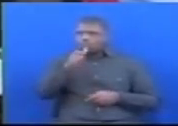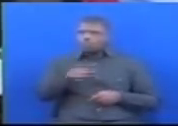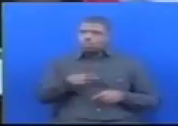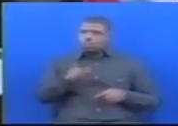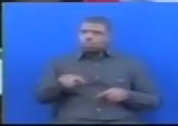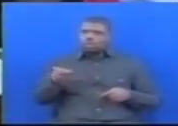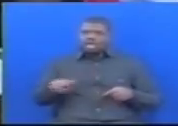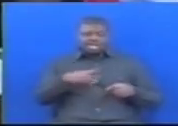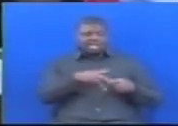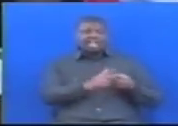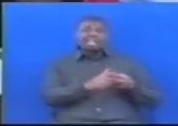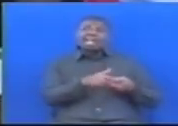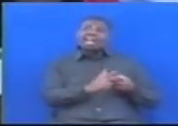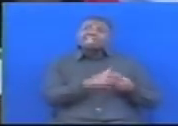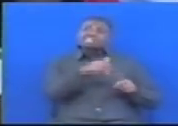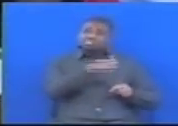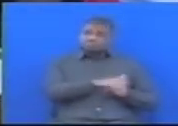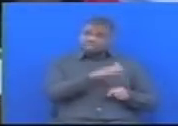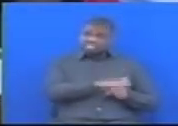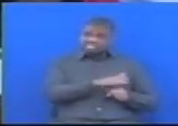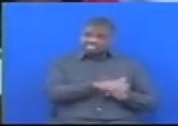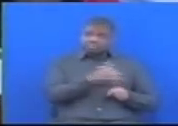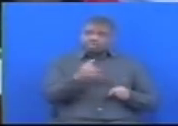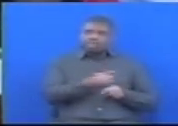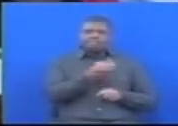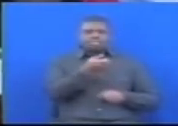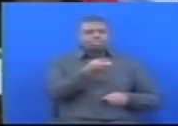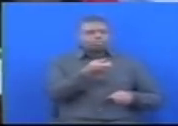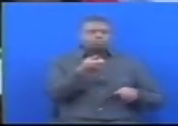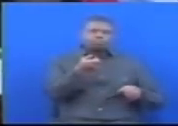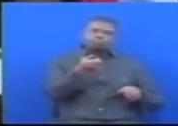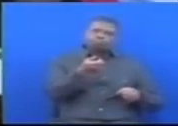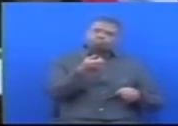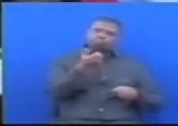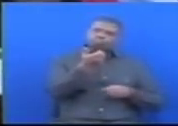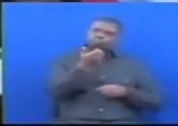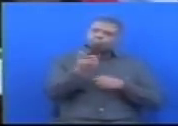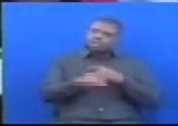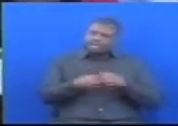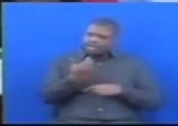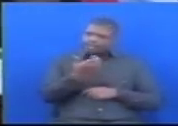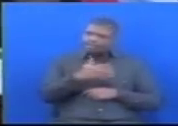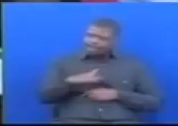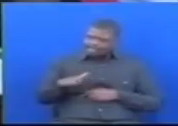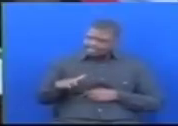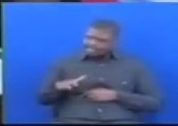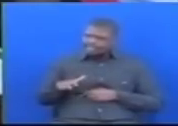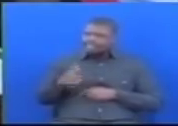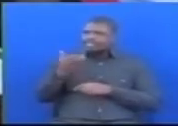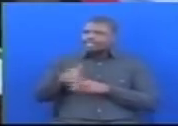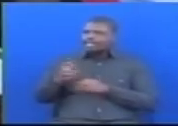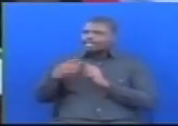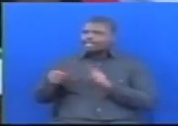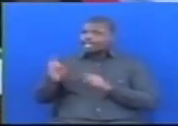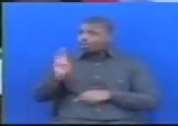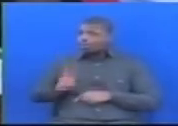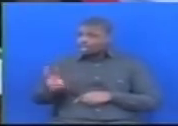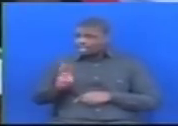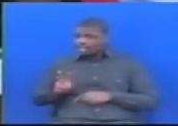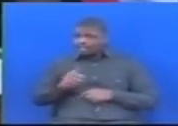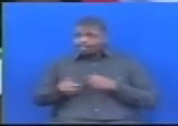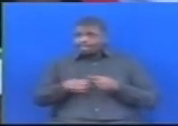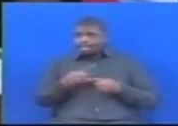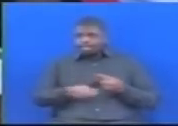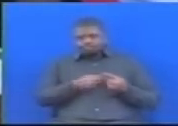wanaofanya shughuli za miradi ya maji kwenye wilaya Tanganyika, mradi wa Kamjera, Kabungu,